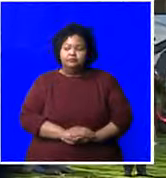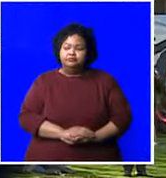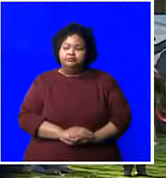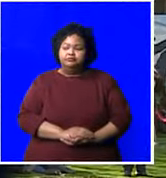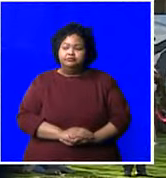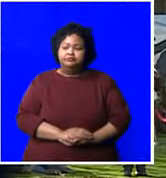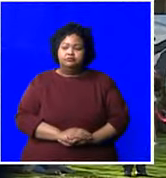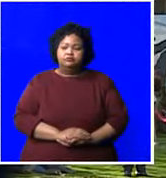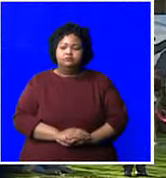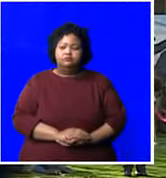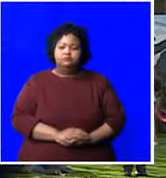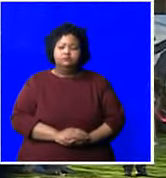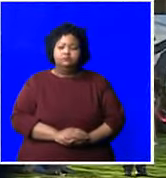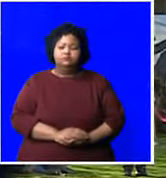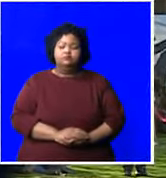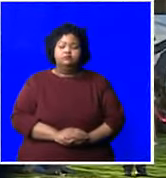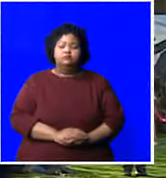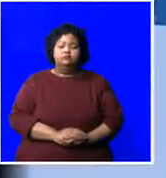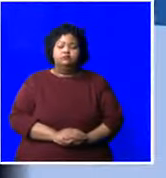Buhlungu be health.